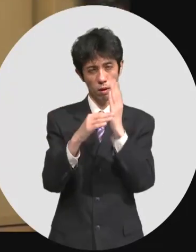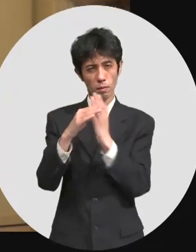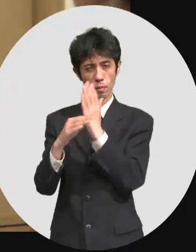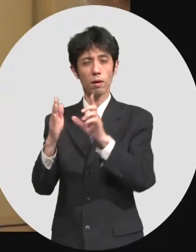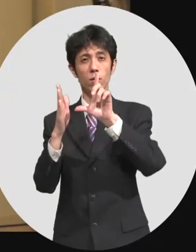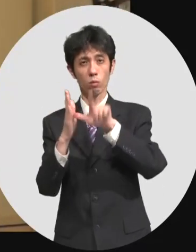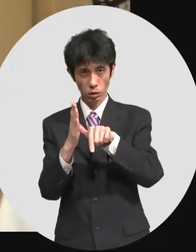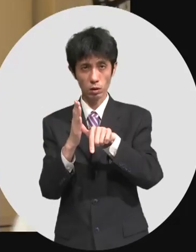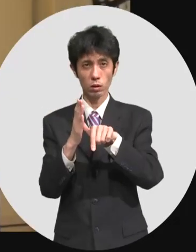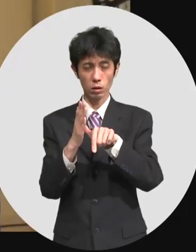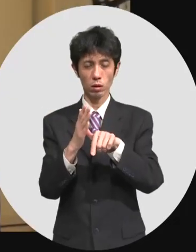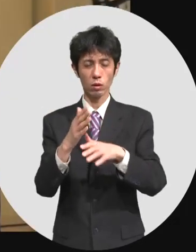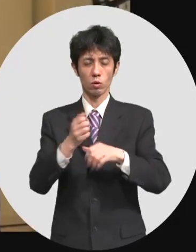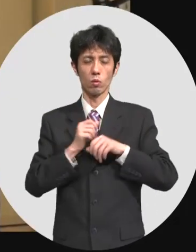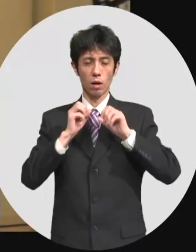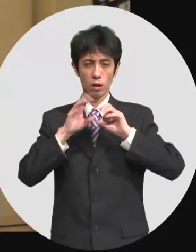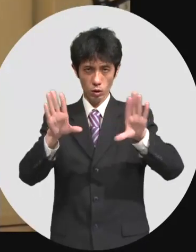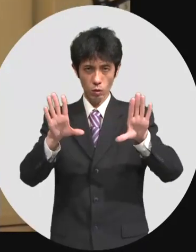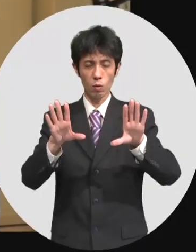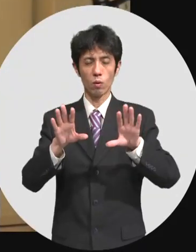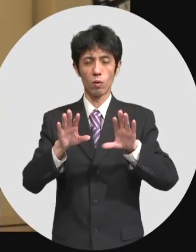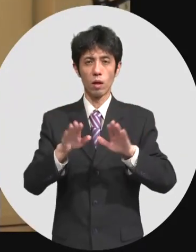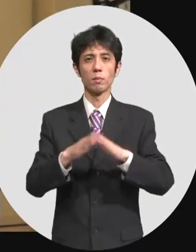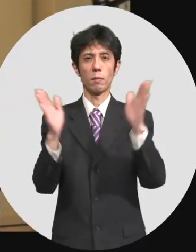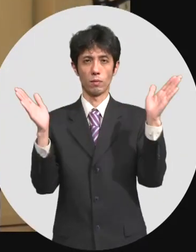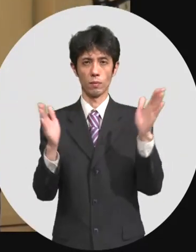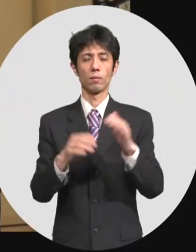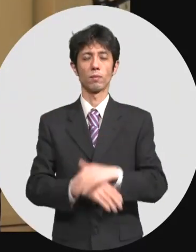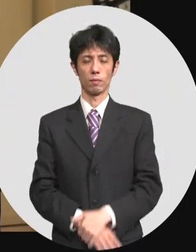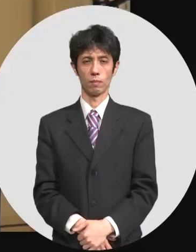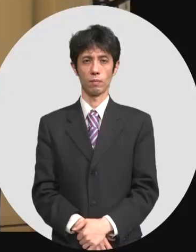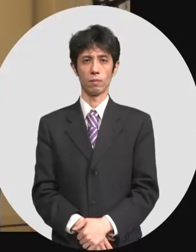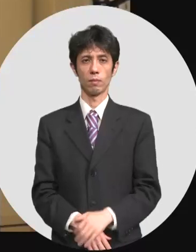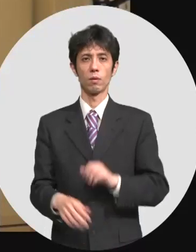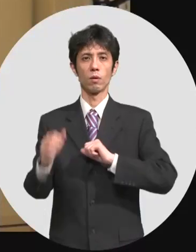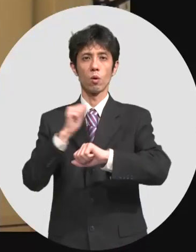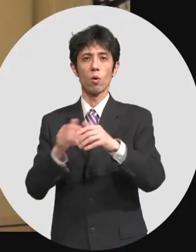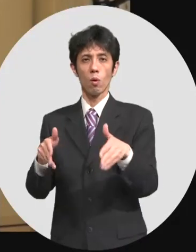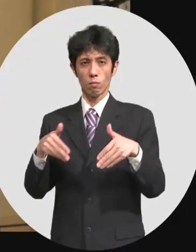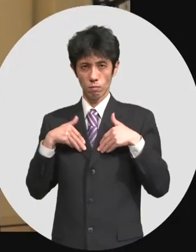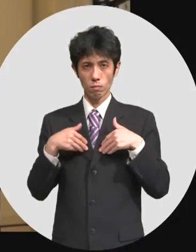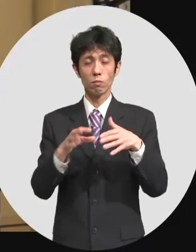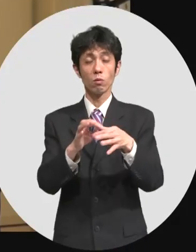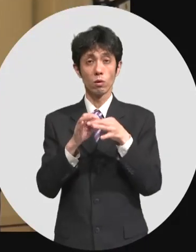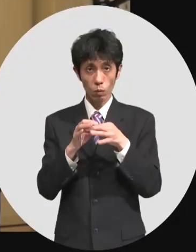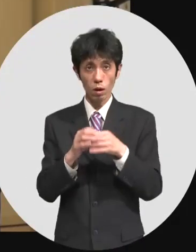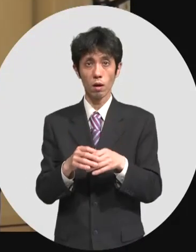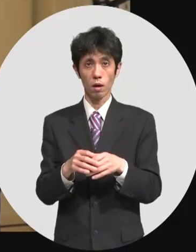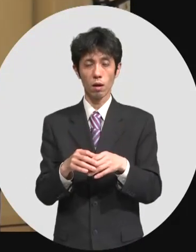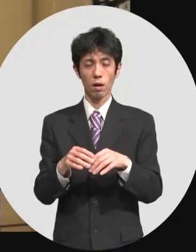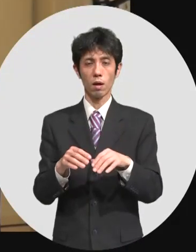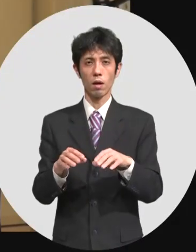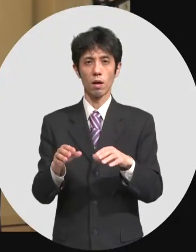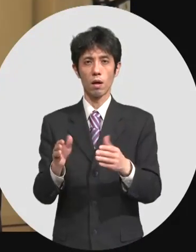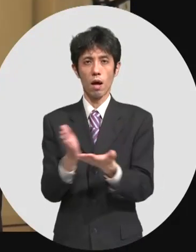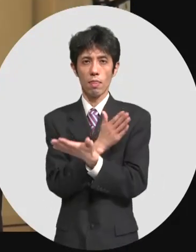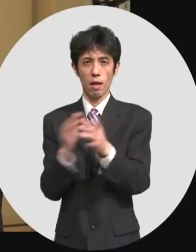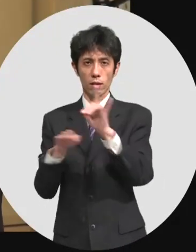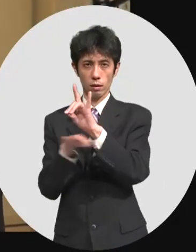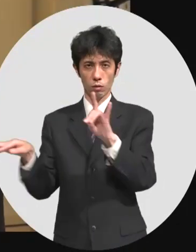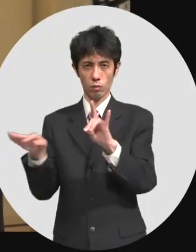起を始める。それから行動自粛につきましては緩和判断基準と同じでございます